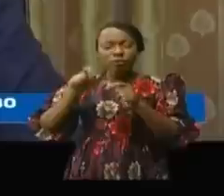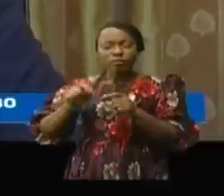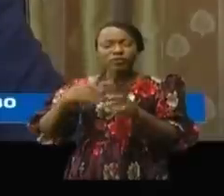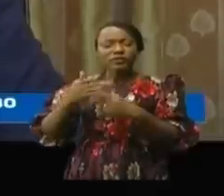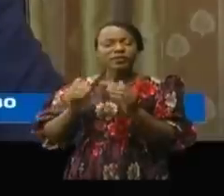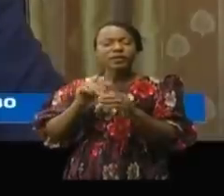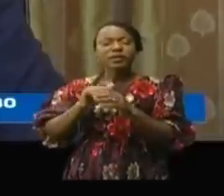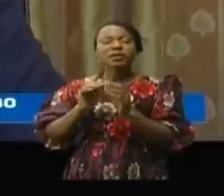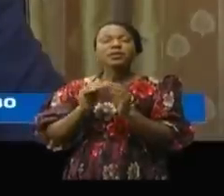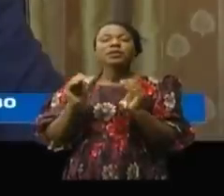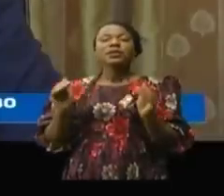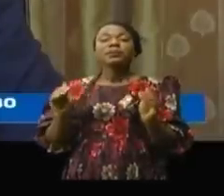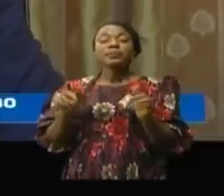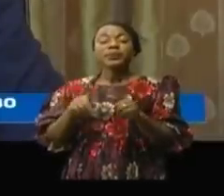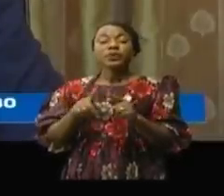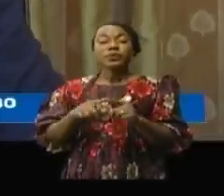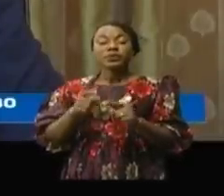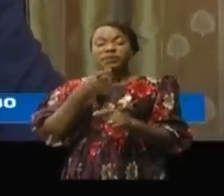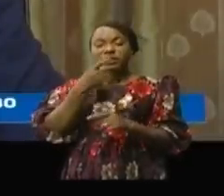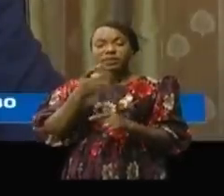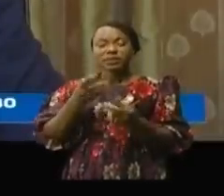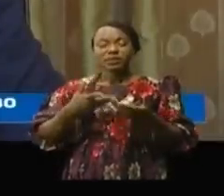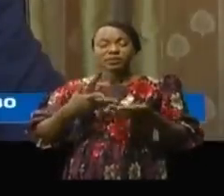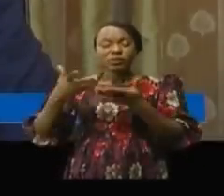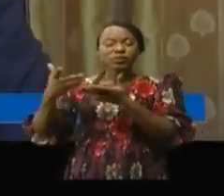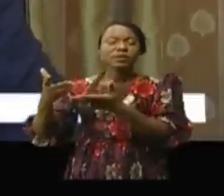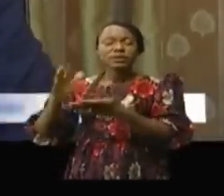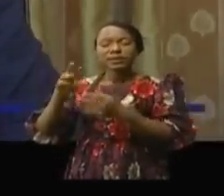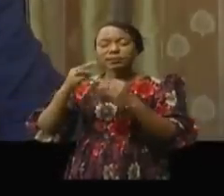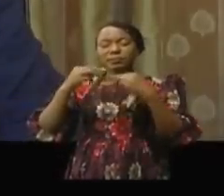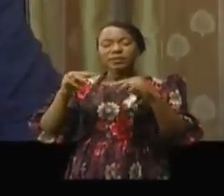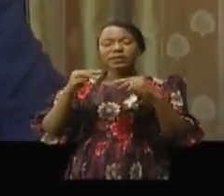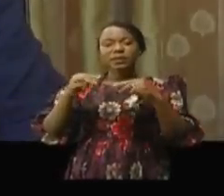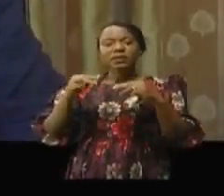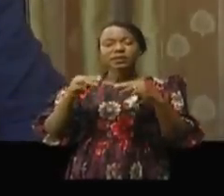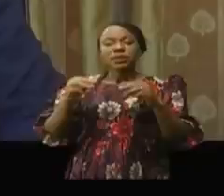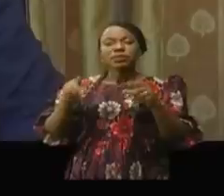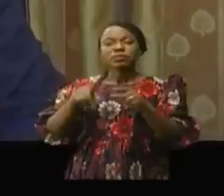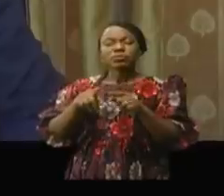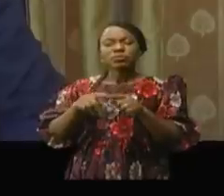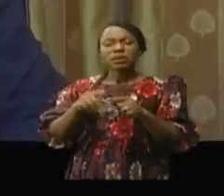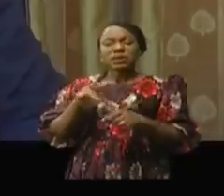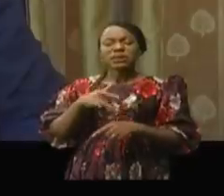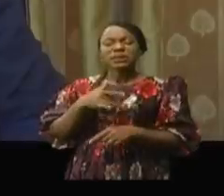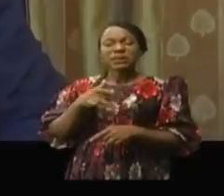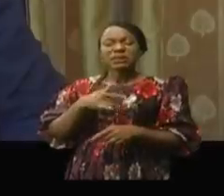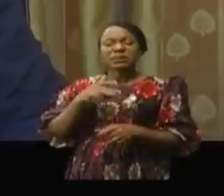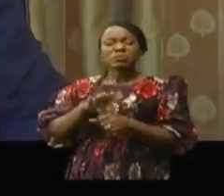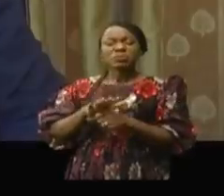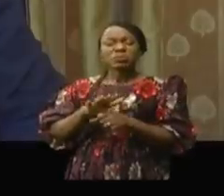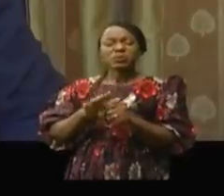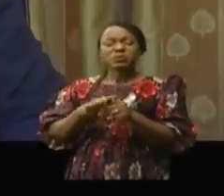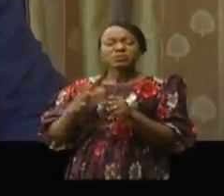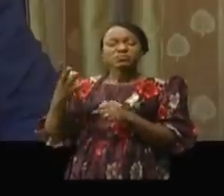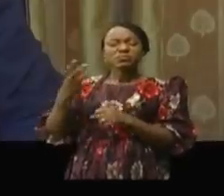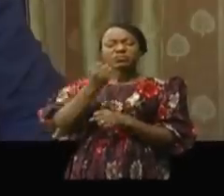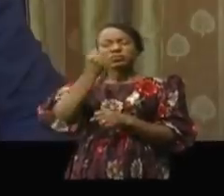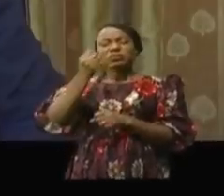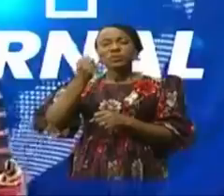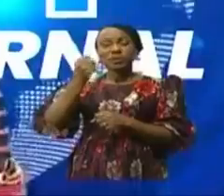calme. Voilà pourquoi je tenais à apporter cette précision, parce que je sentis qu'il y avait des récupérations